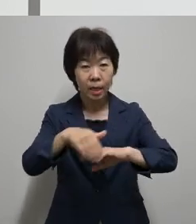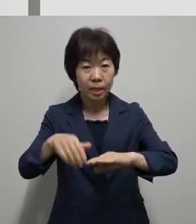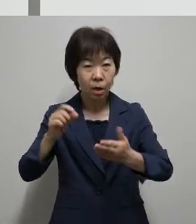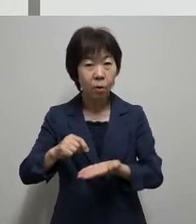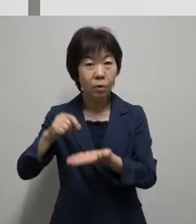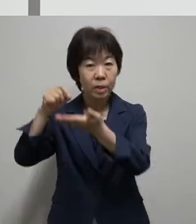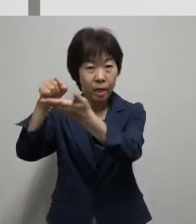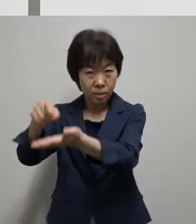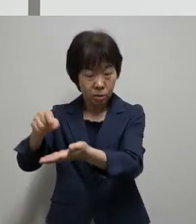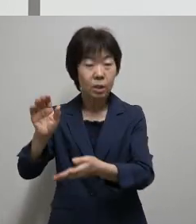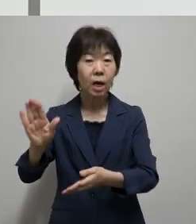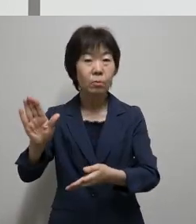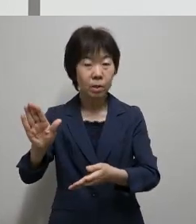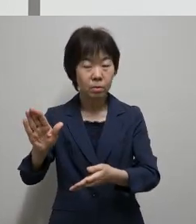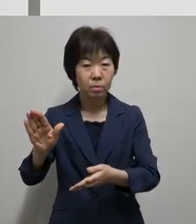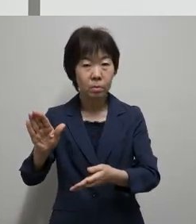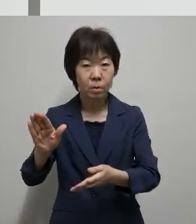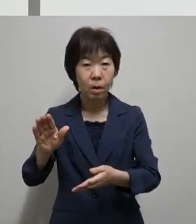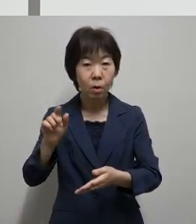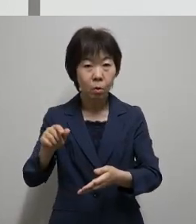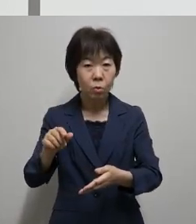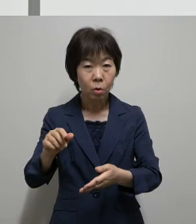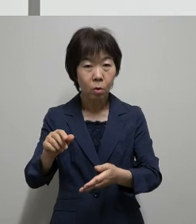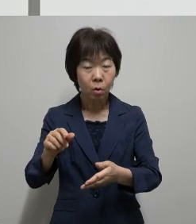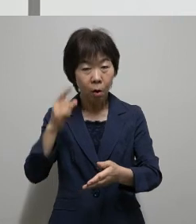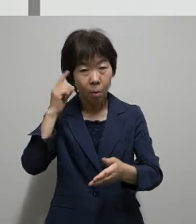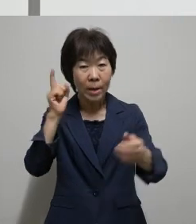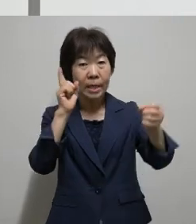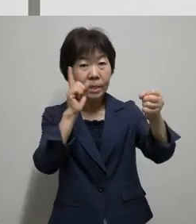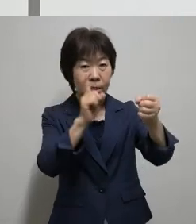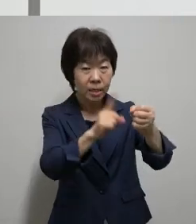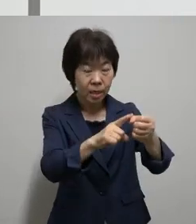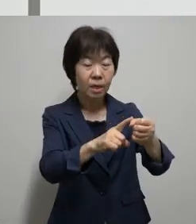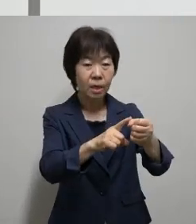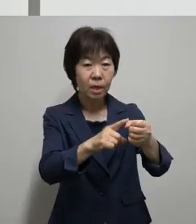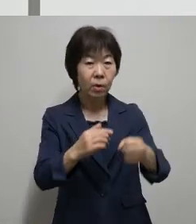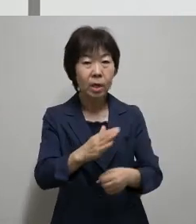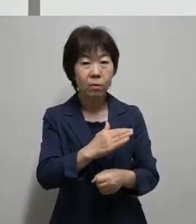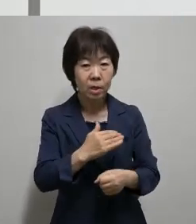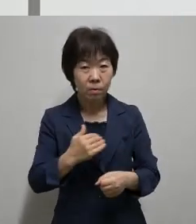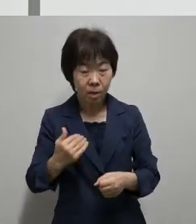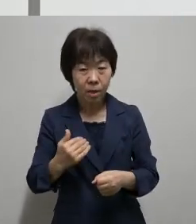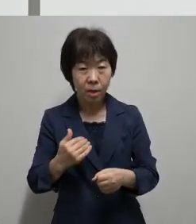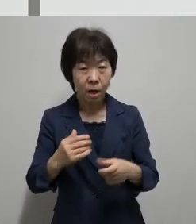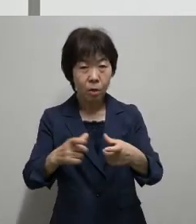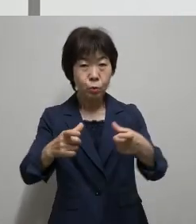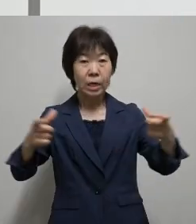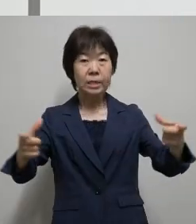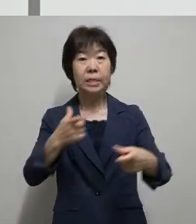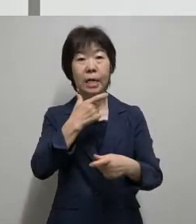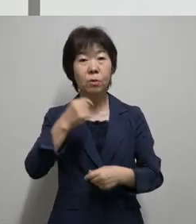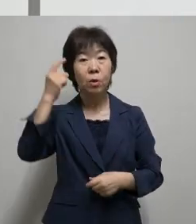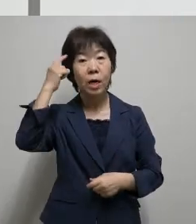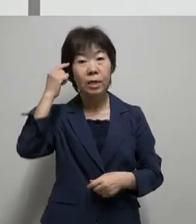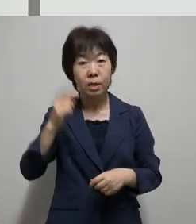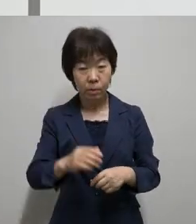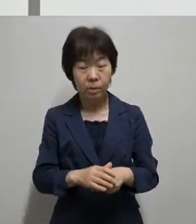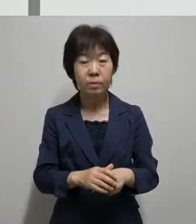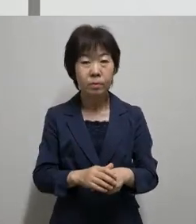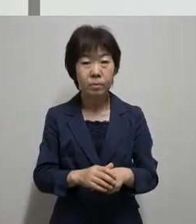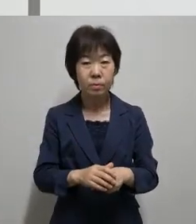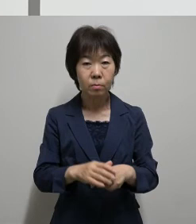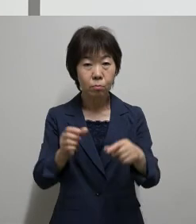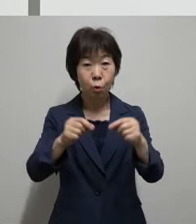画を提出しておりますのでそういった水準をまず目指して我々としては積み上げていきたいと考えています